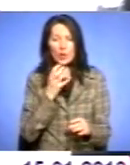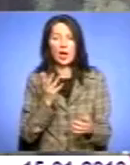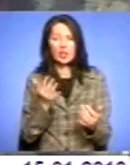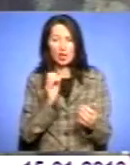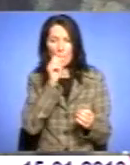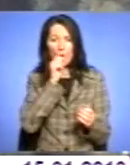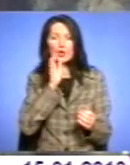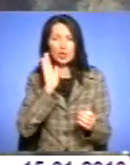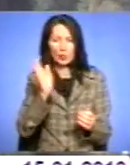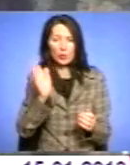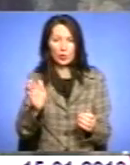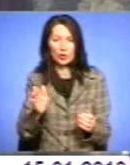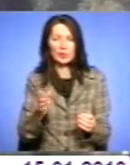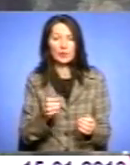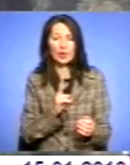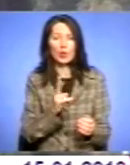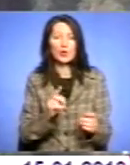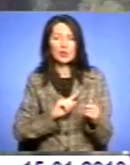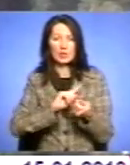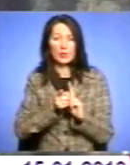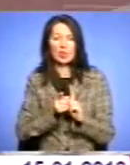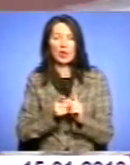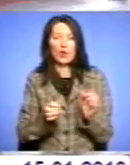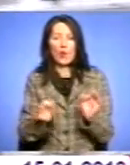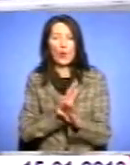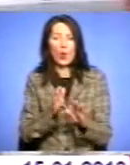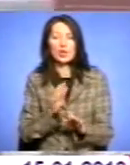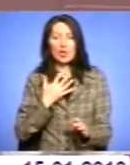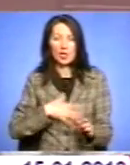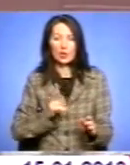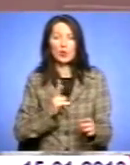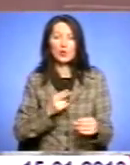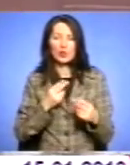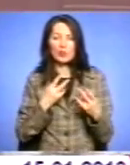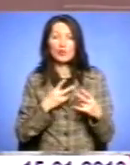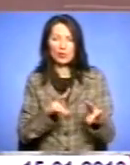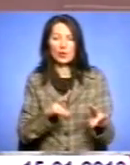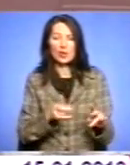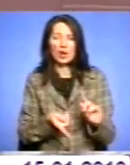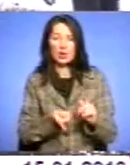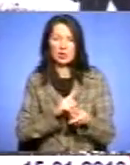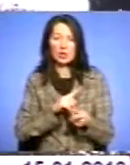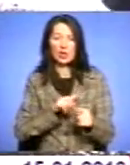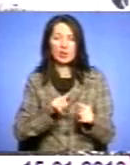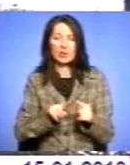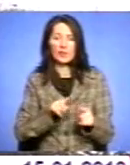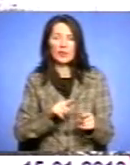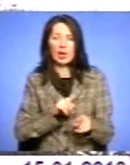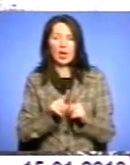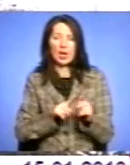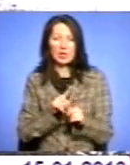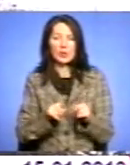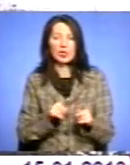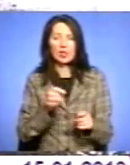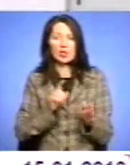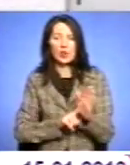попереду. Комусь зміни у погоді на радість, а комусь на шкоду. Різкі перепади температур впливають на наш настрій, працездатність.